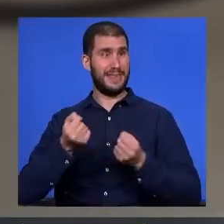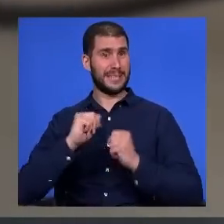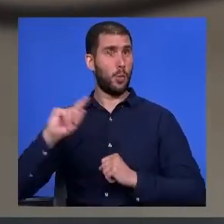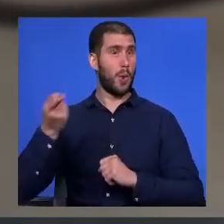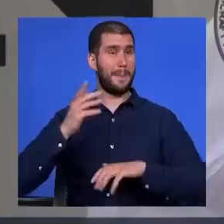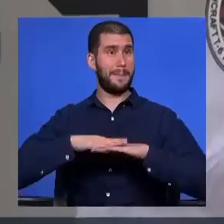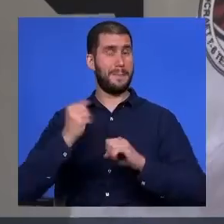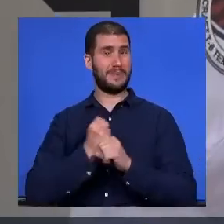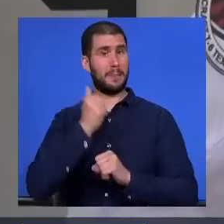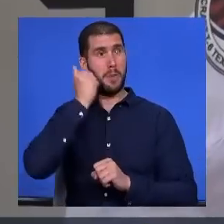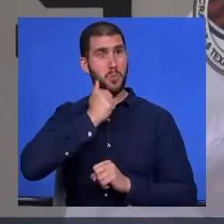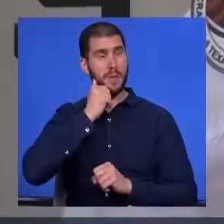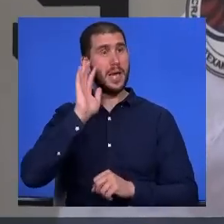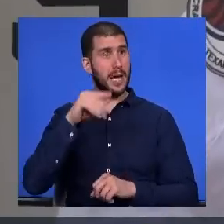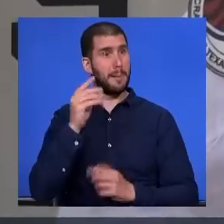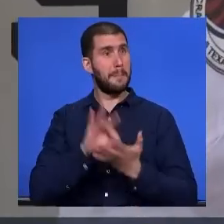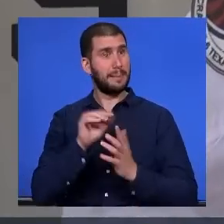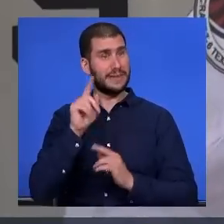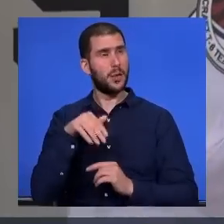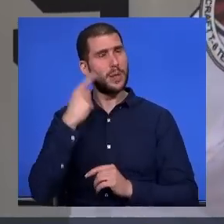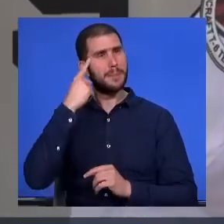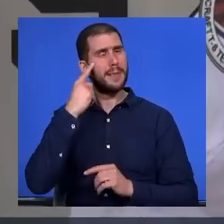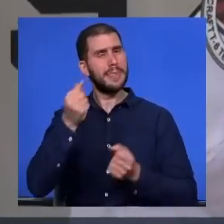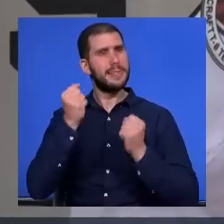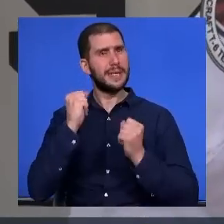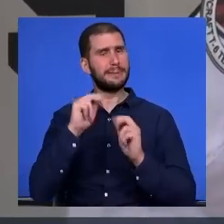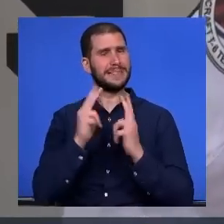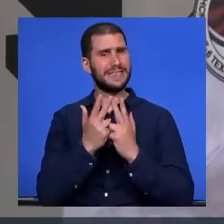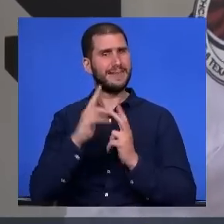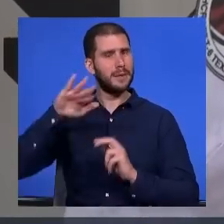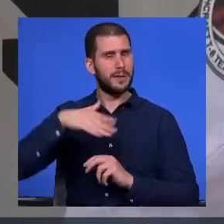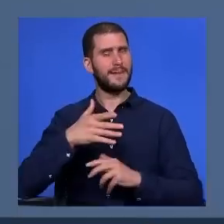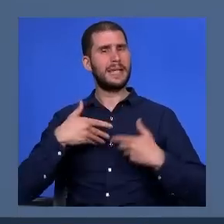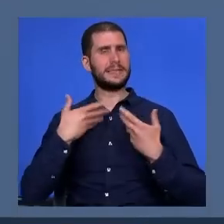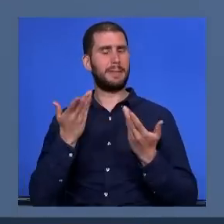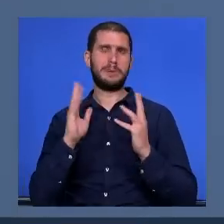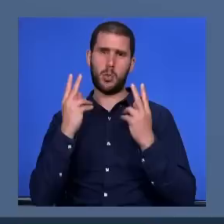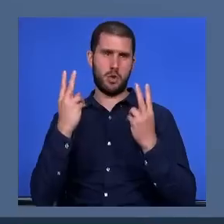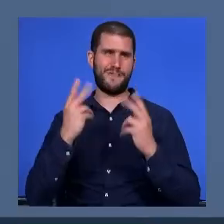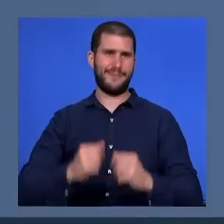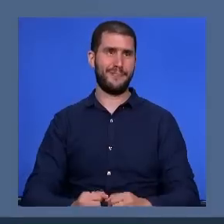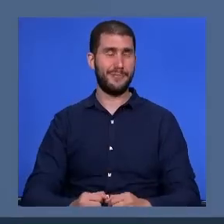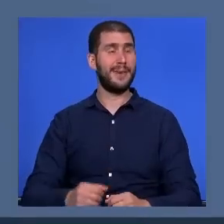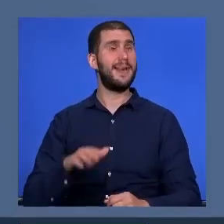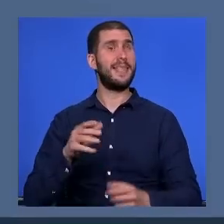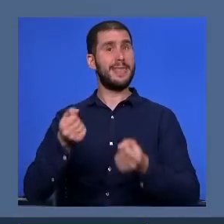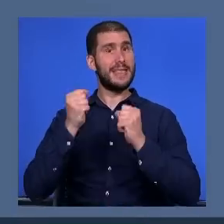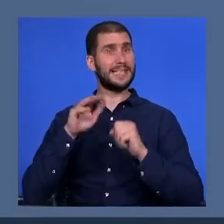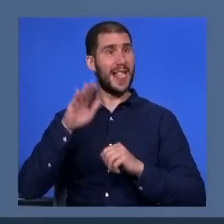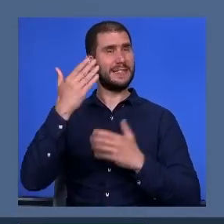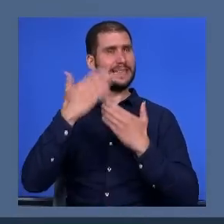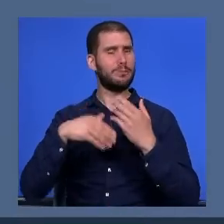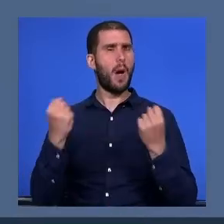גם ביום ביום, וגם כשצריך, יודעים להיות טייסים בצוות האווירובטי ולשמח את המדינה, וזה חשוב. טייסי חיל האוויר סיימו את